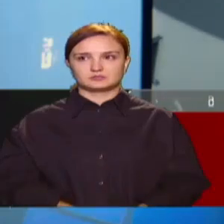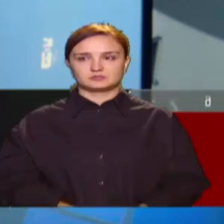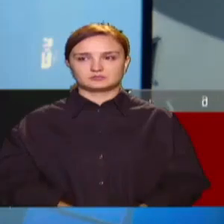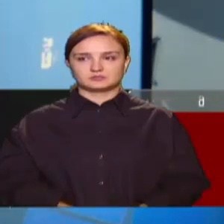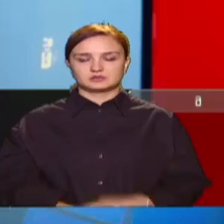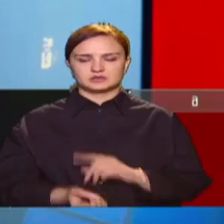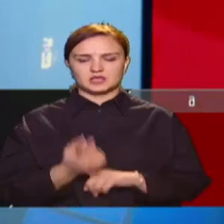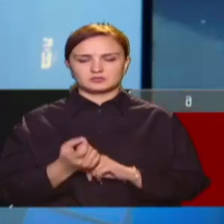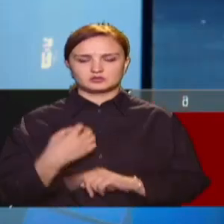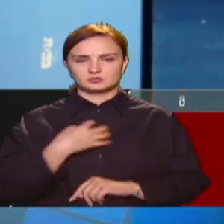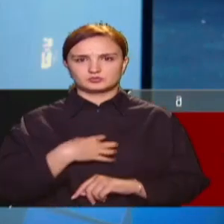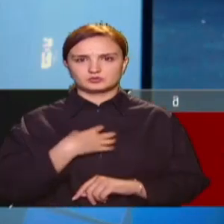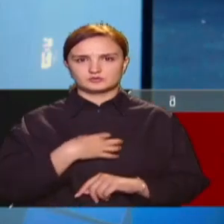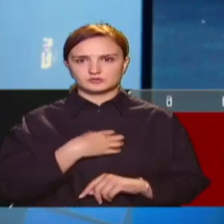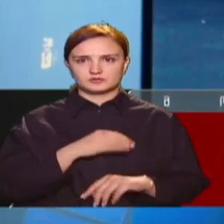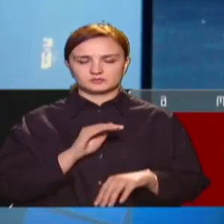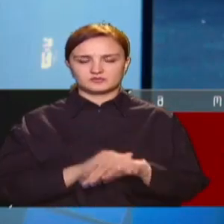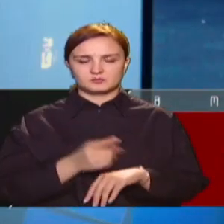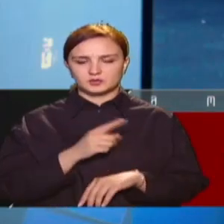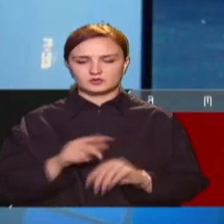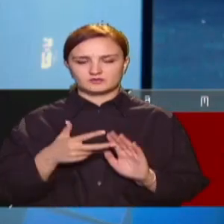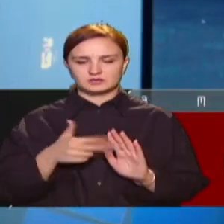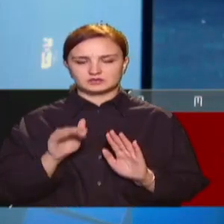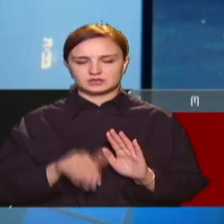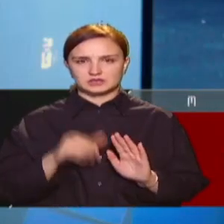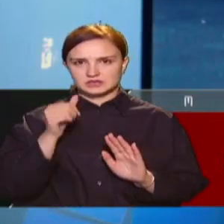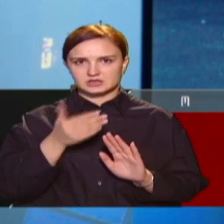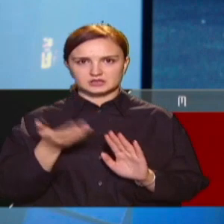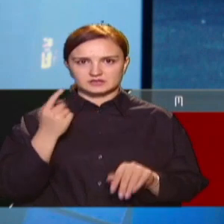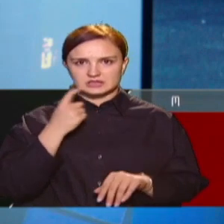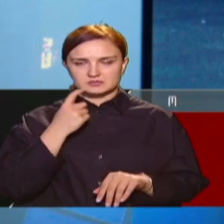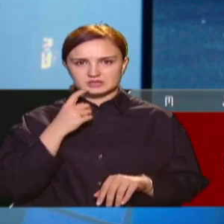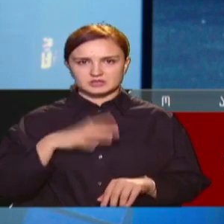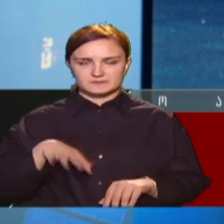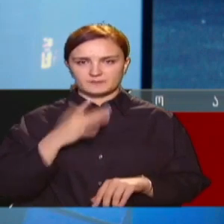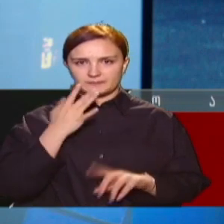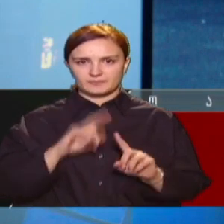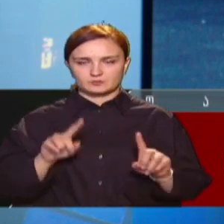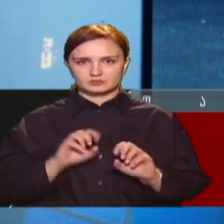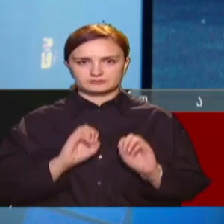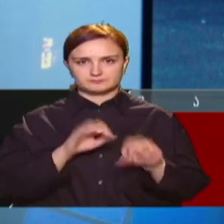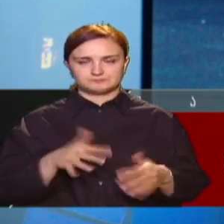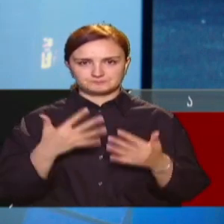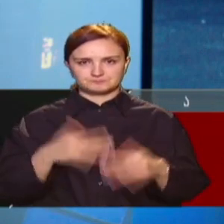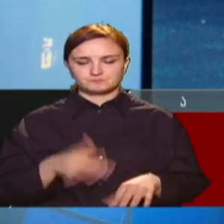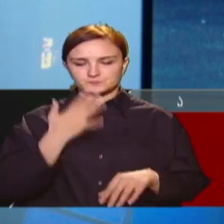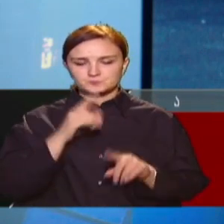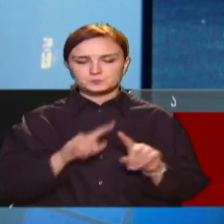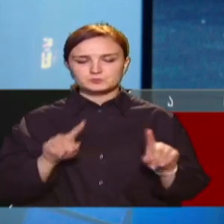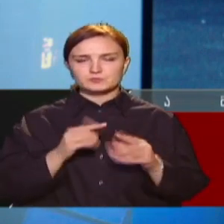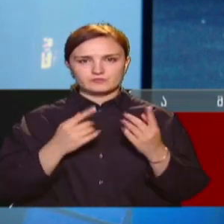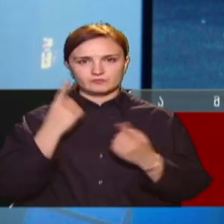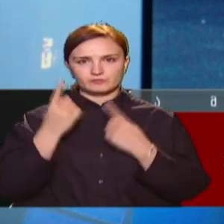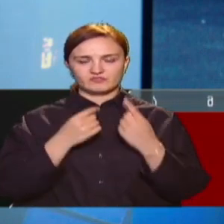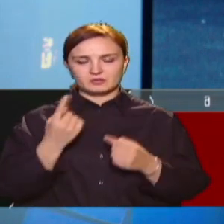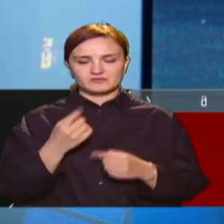Orozmanshi aghmochenili mnishnelovani artefakti 1.800.000 წლის წინანდელი კბილი საქართველოს ეროვნულ მუზეუმს ჩაბარდა. ეროვნული მუზეუმის